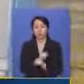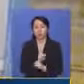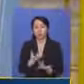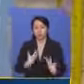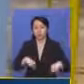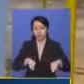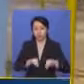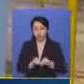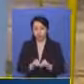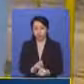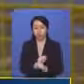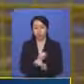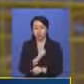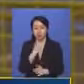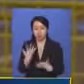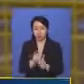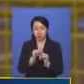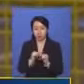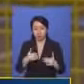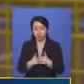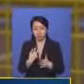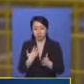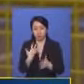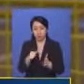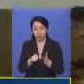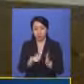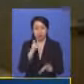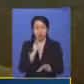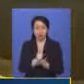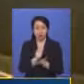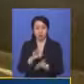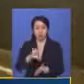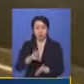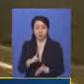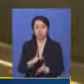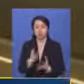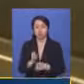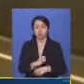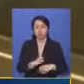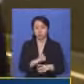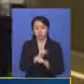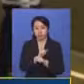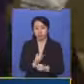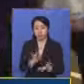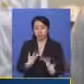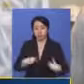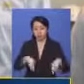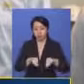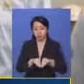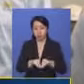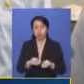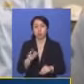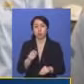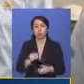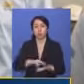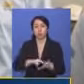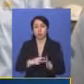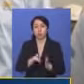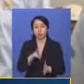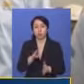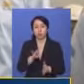успешного развития. В ближайшие 5 лет будут выполнены все обязательства по социальным пособиям по содержанию семьи. Кроме того, партия «Нур